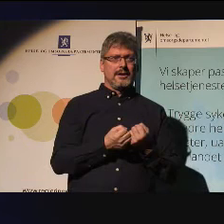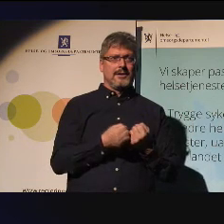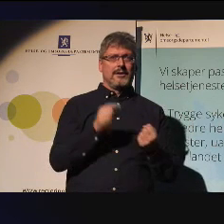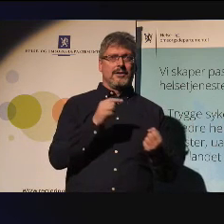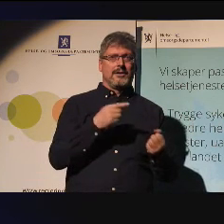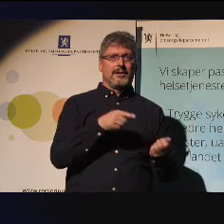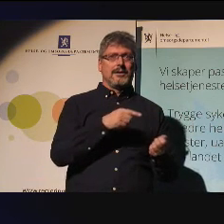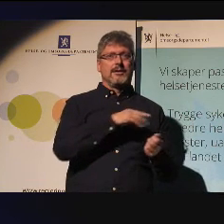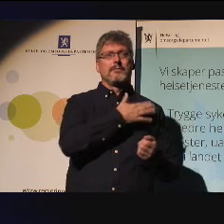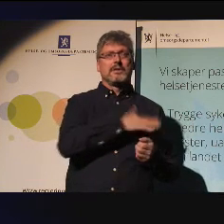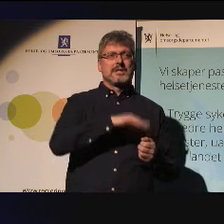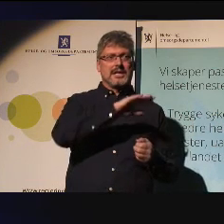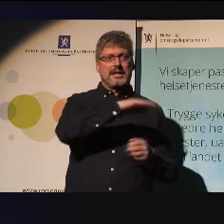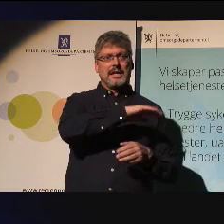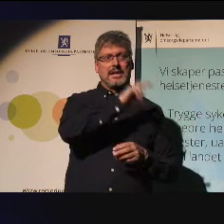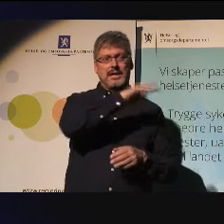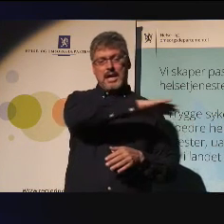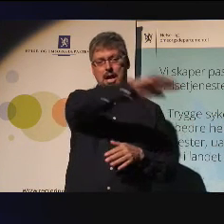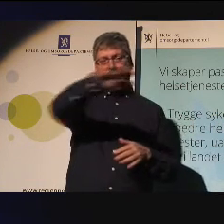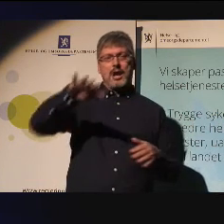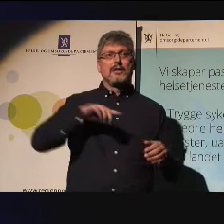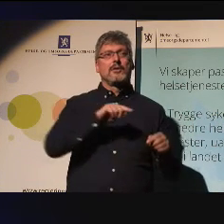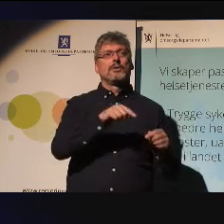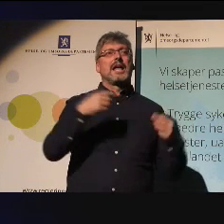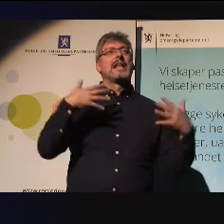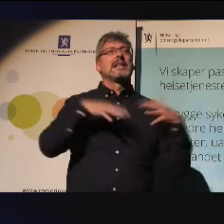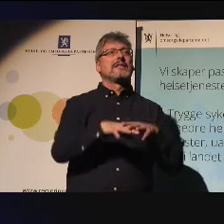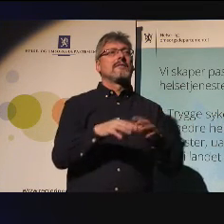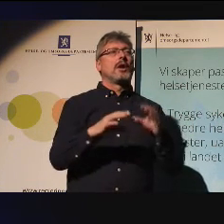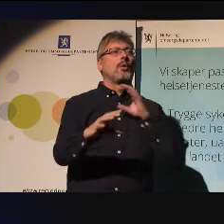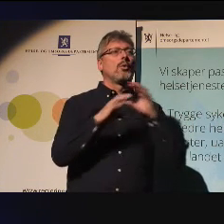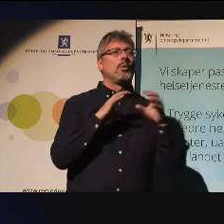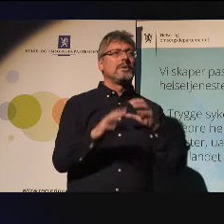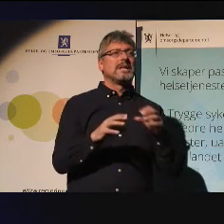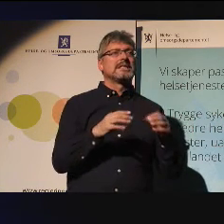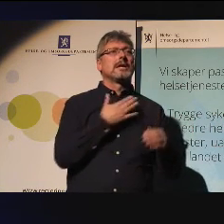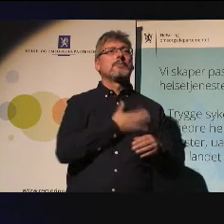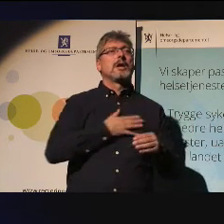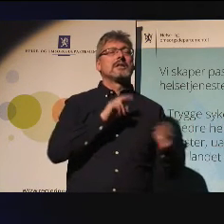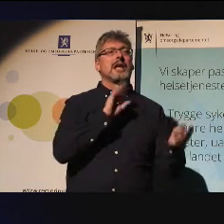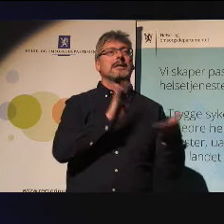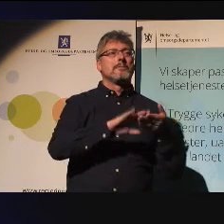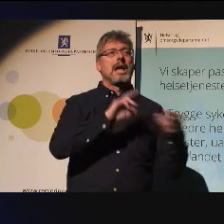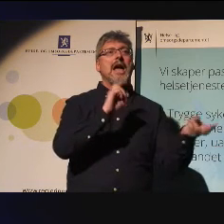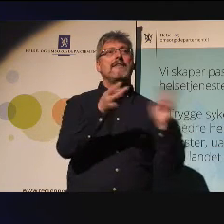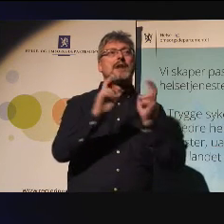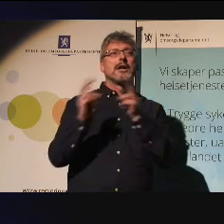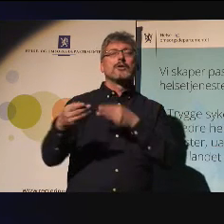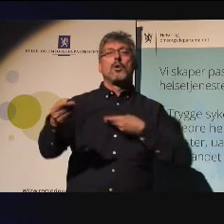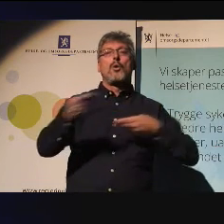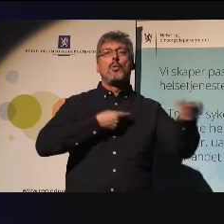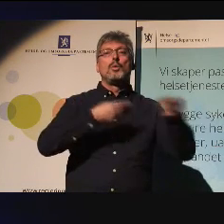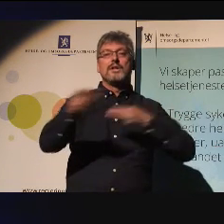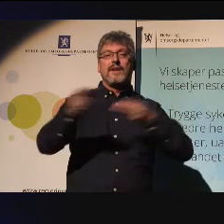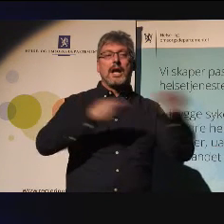i landet. På dette nettverket kommuniserer pasienten med hverandre og